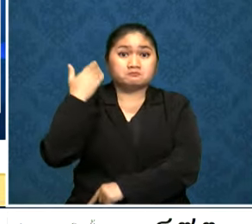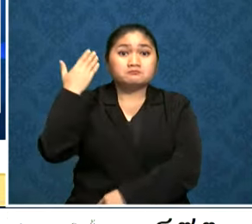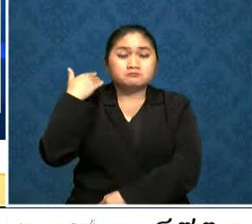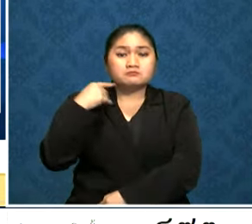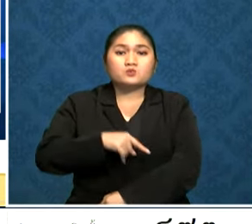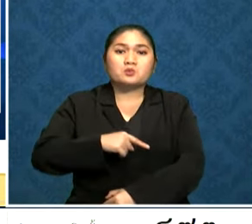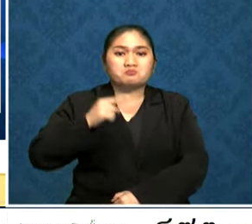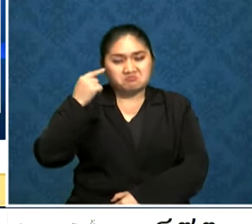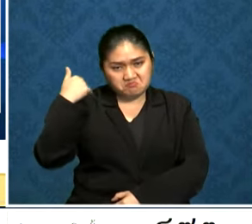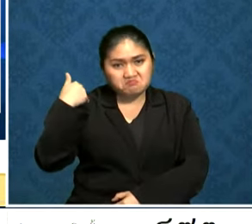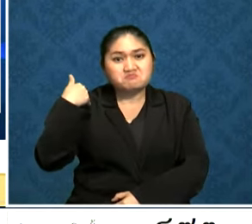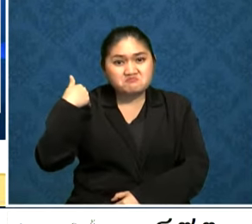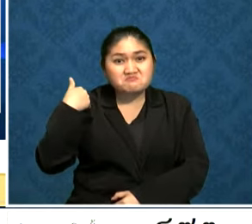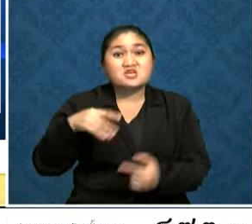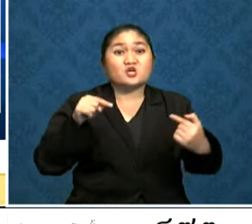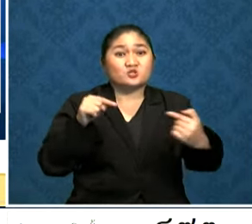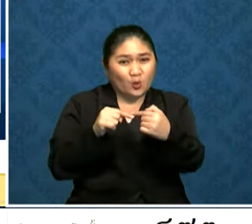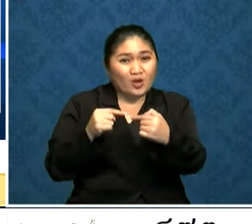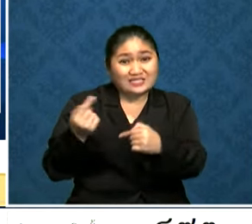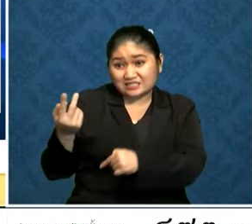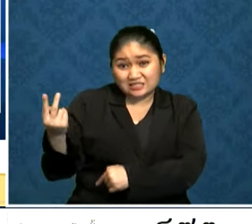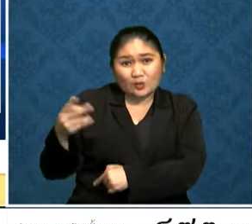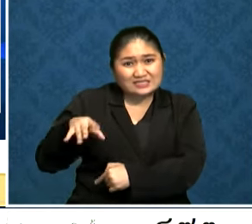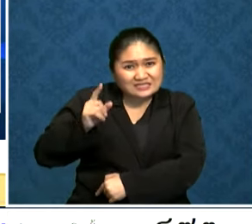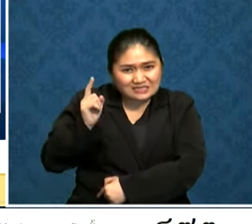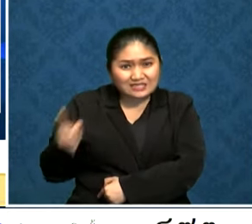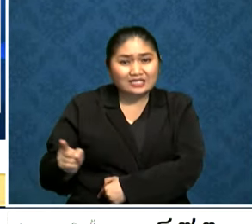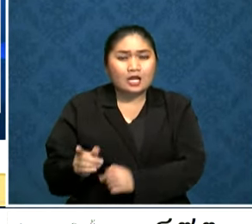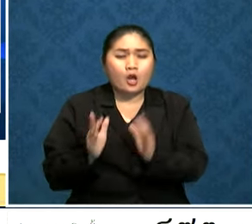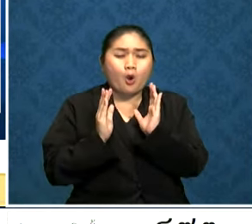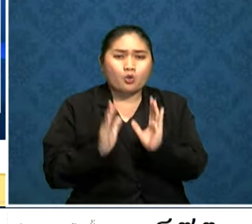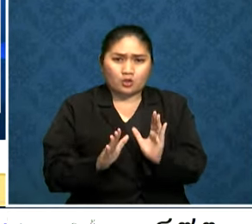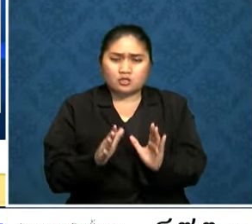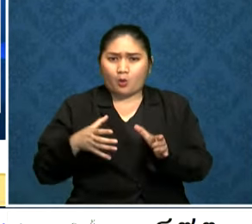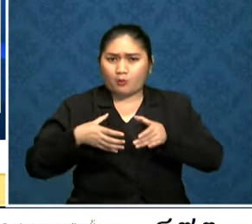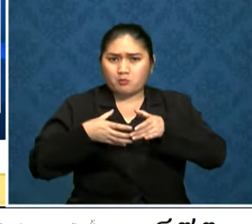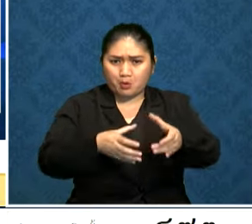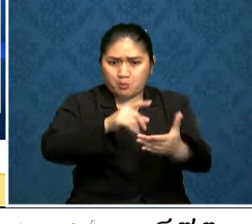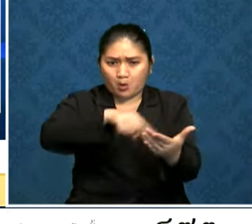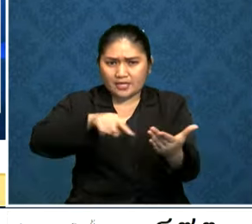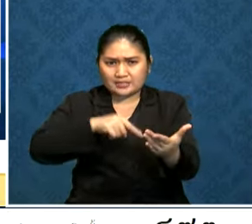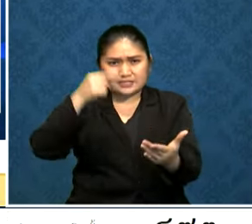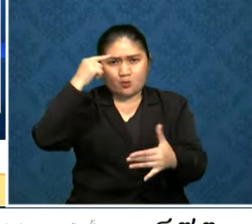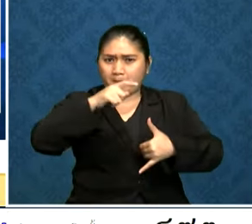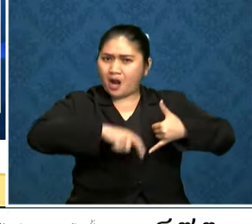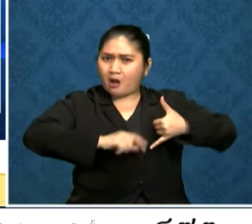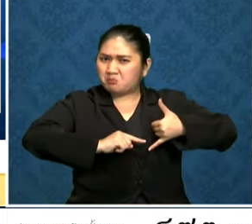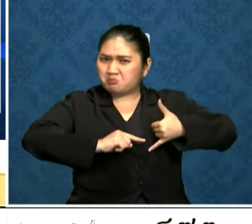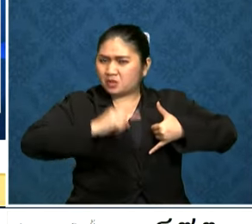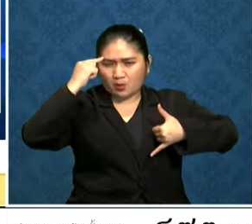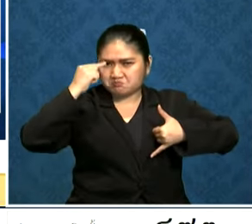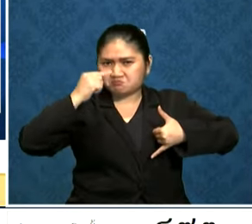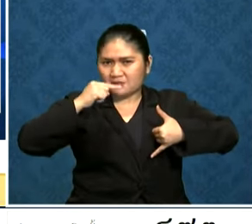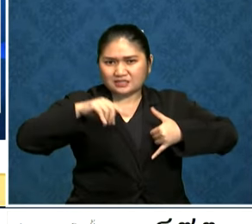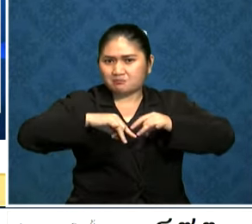เรามีการใช้กฎิกา Double Majority จรพฤติกรมของผโงค์แดเสียงมอาจะไมได้เป็นเช่นนั้ครับเพรหากเราใช้กฎิกา Double